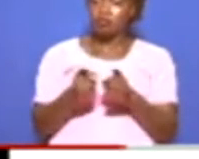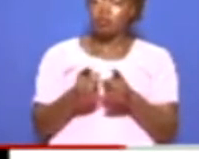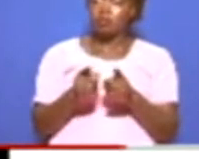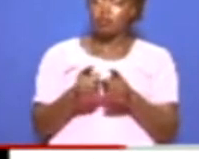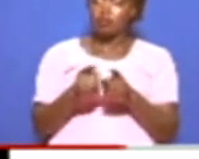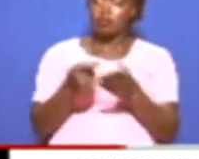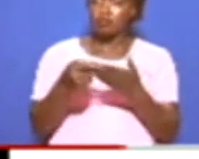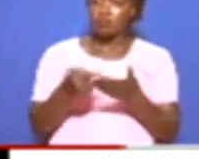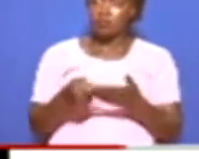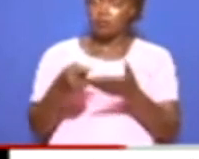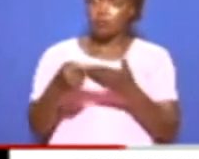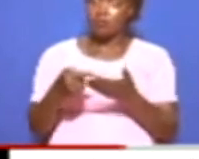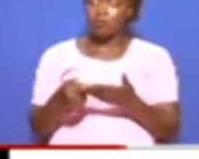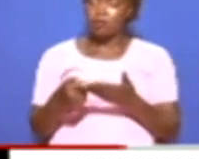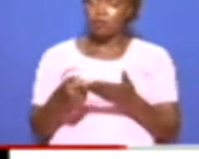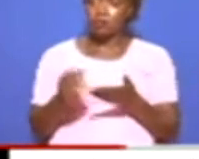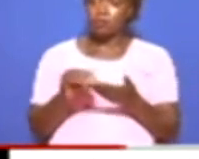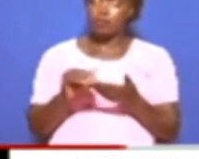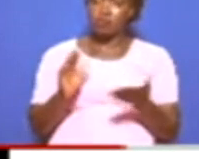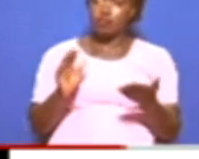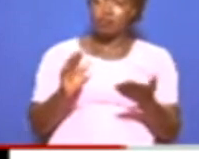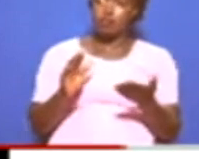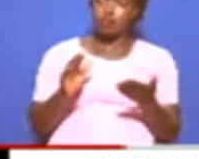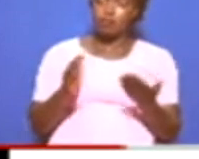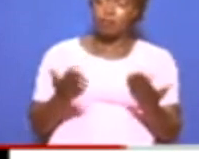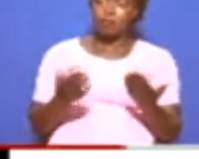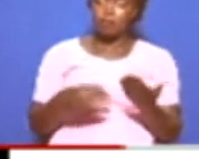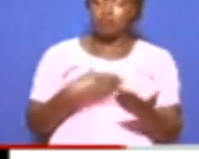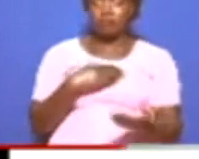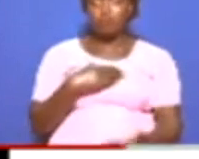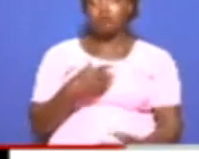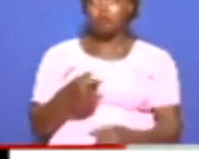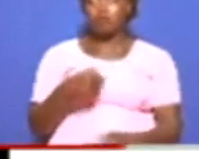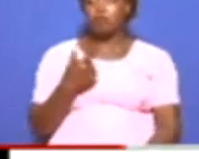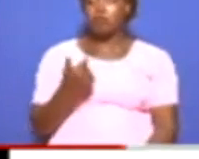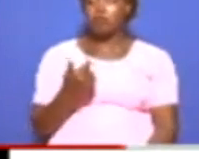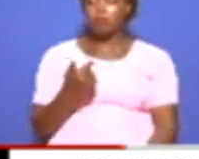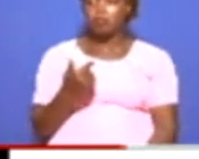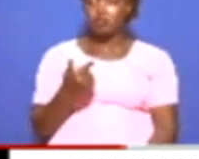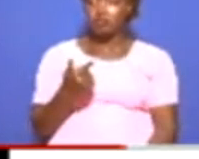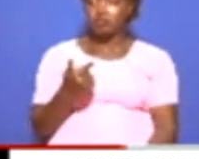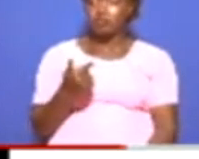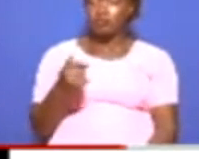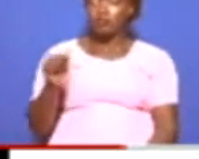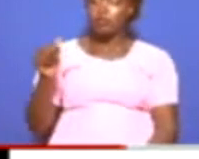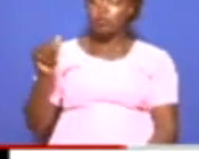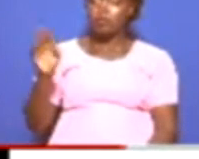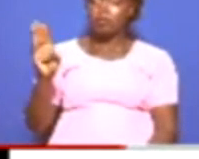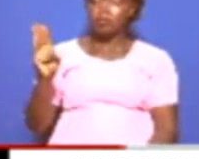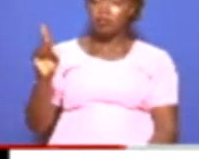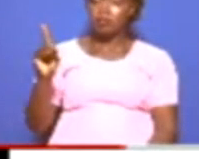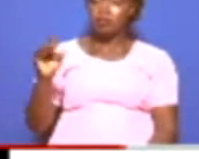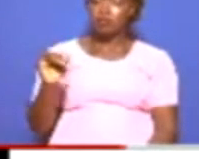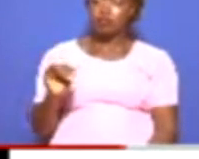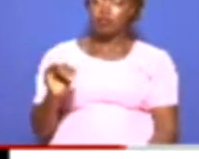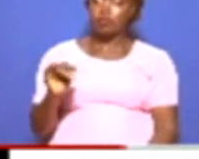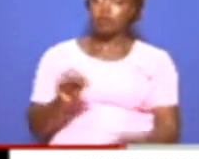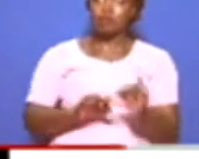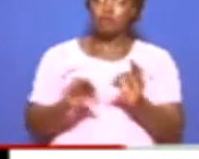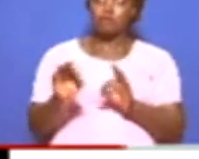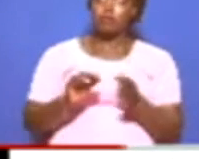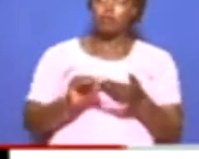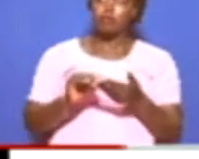kujadili zaidi mada hii. Studioni nimekuwa nikimshirikisha Rubani Abdi Nula akitueleza zaidi kuhusiana